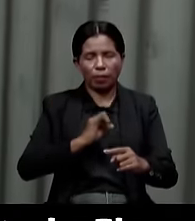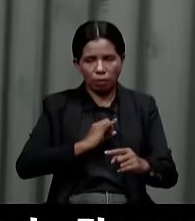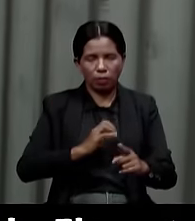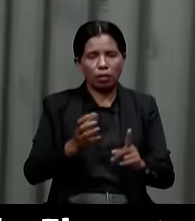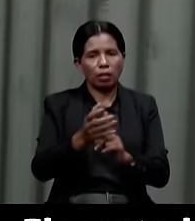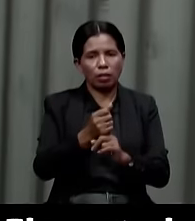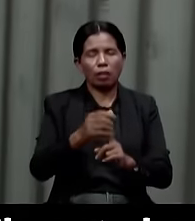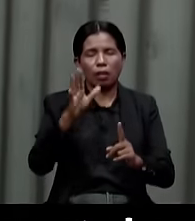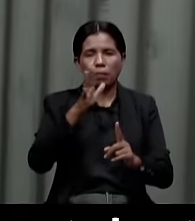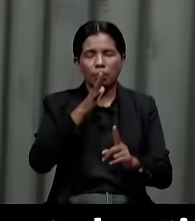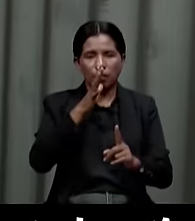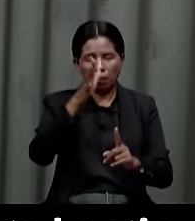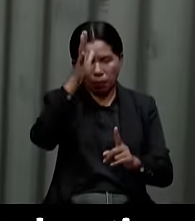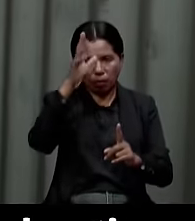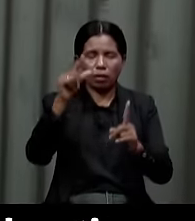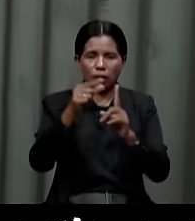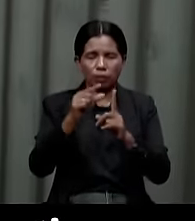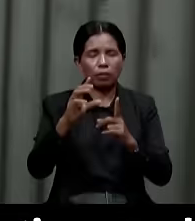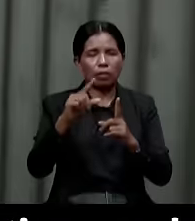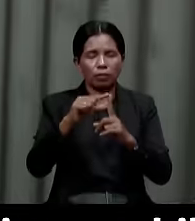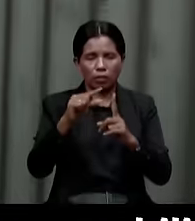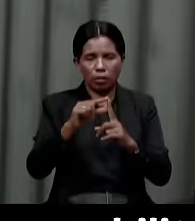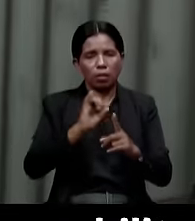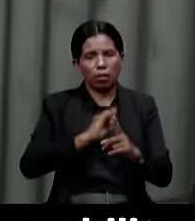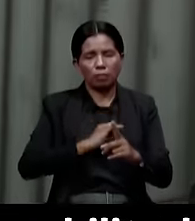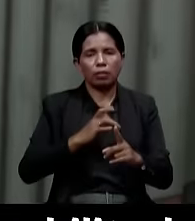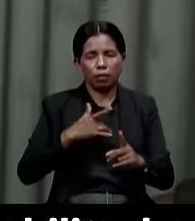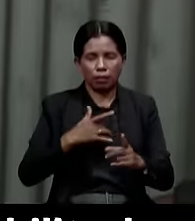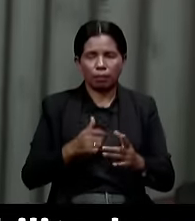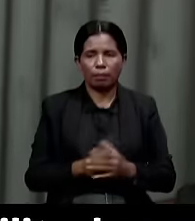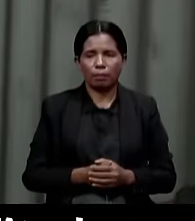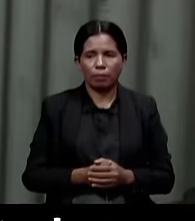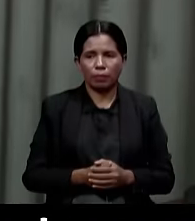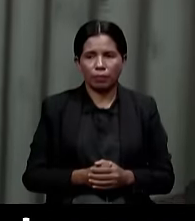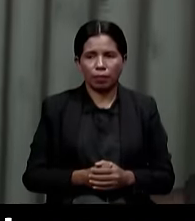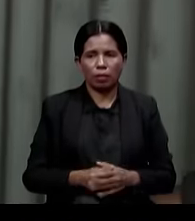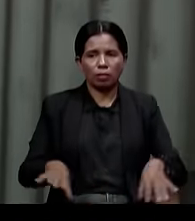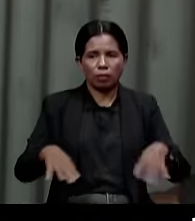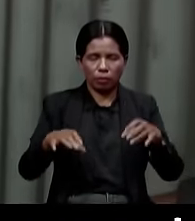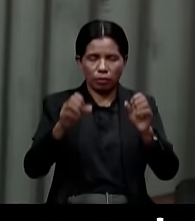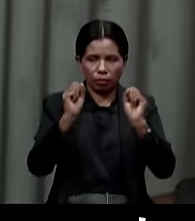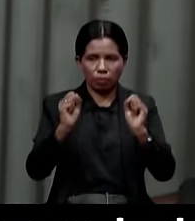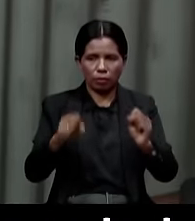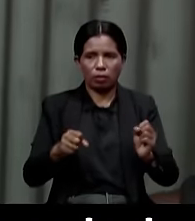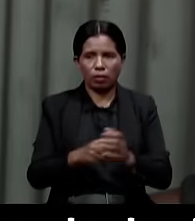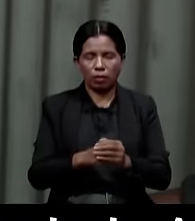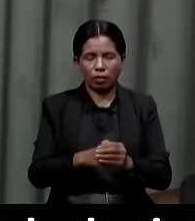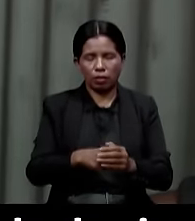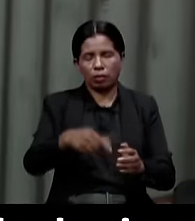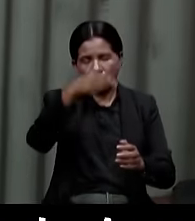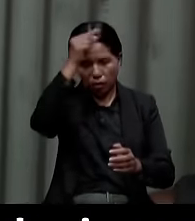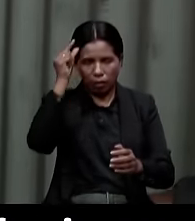ne kar meeting. Kau esfor super bel hodi saka duni